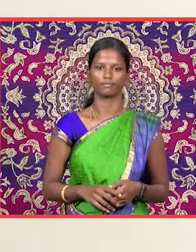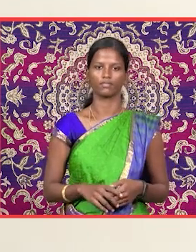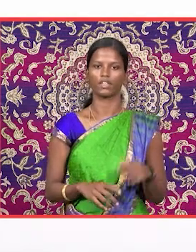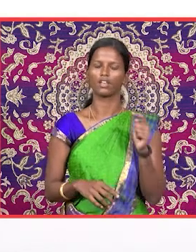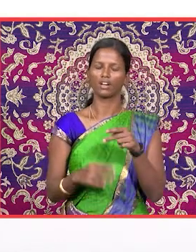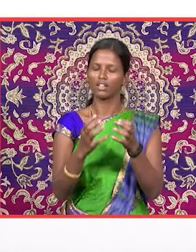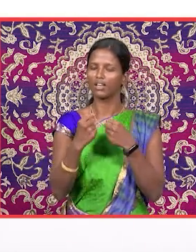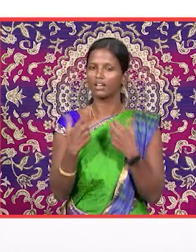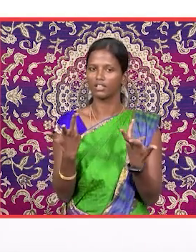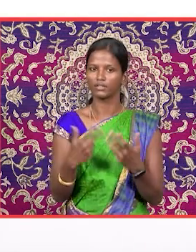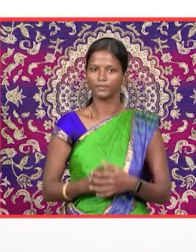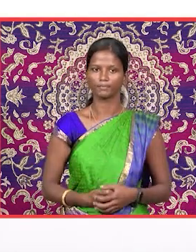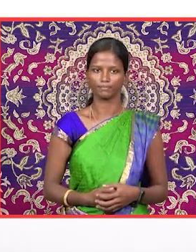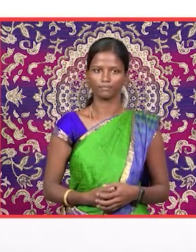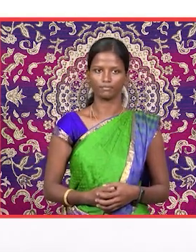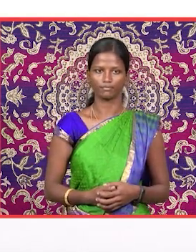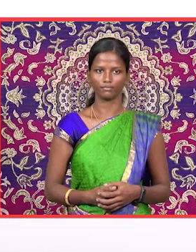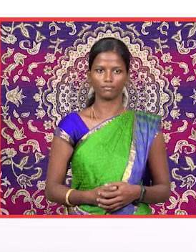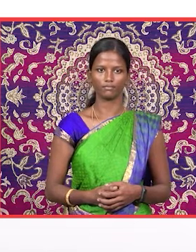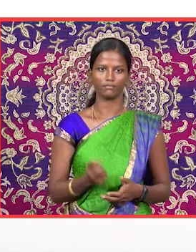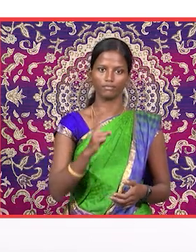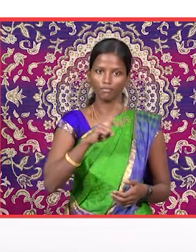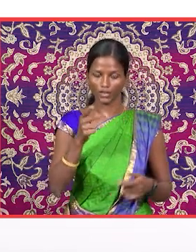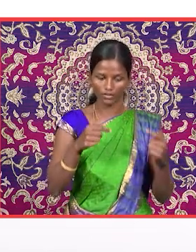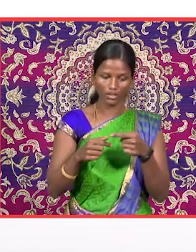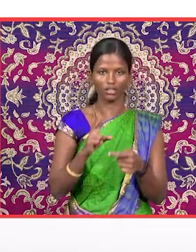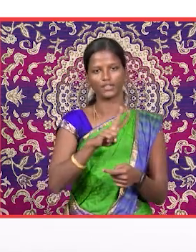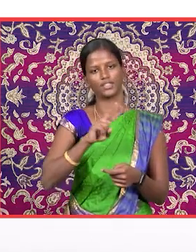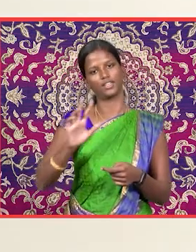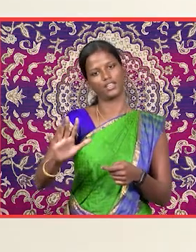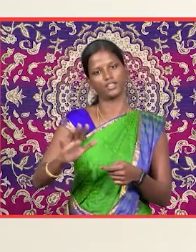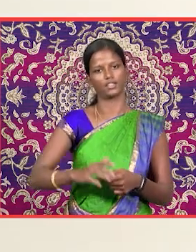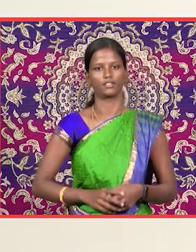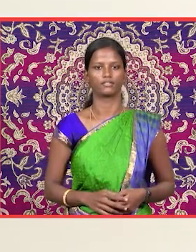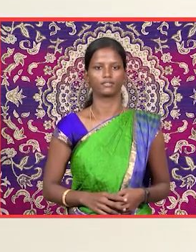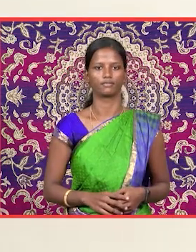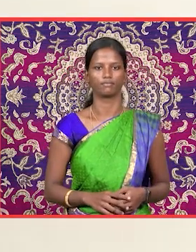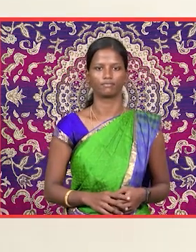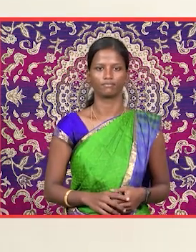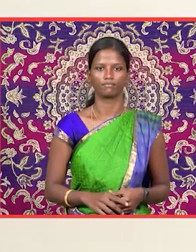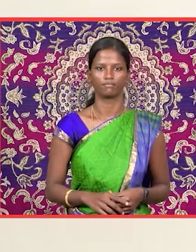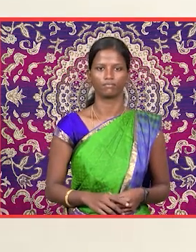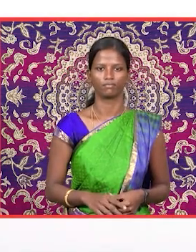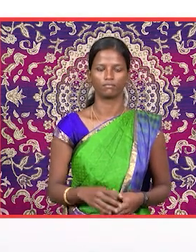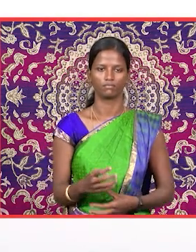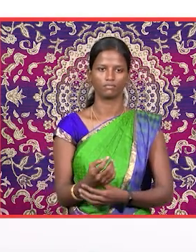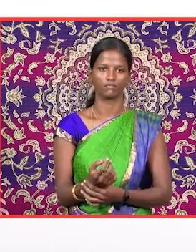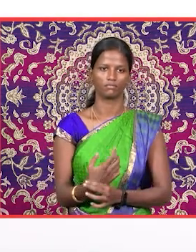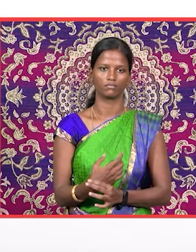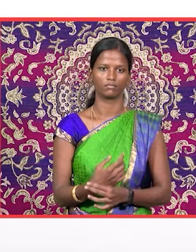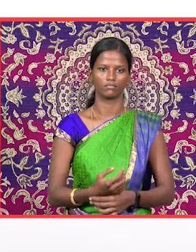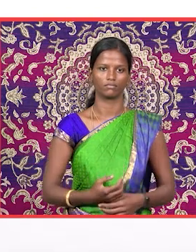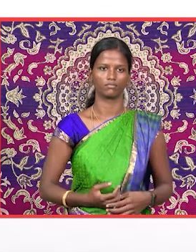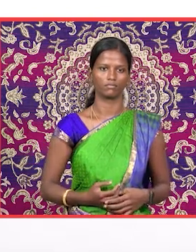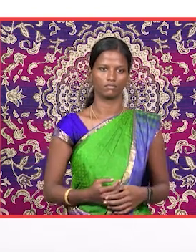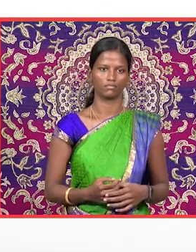₹325. எவ்வளோ லாபம் வந்திருக்குங்க, ₹25 வந்திருக்கும். அப்போ ₹25. ஸோ